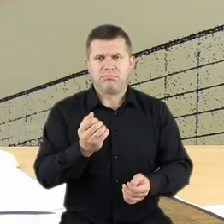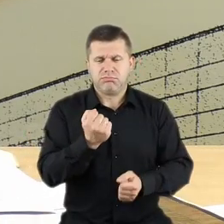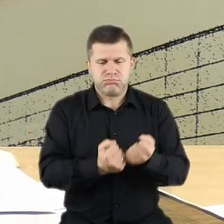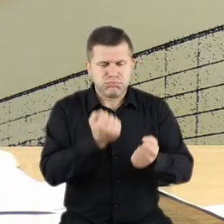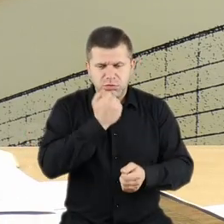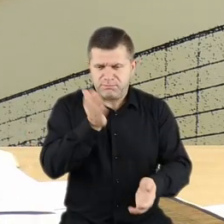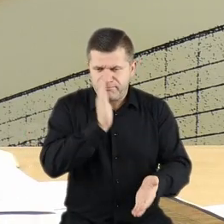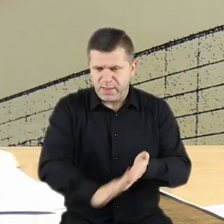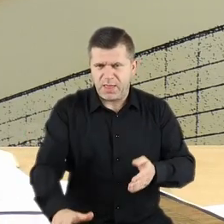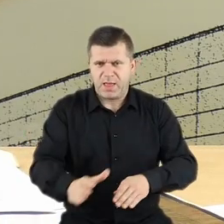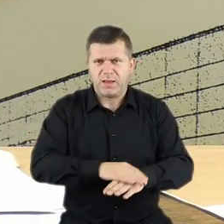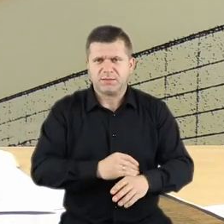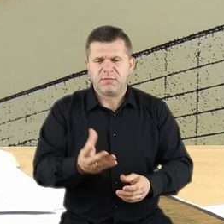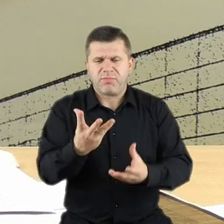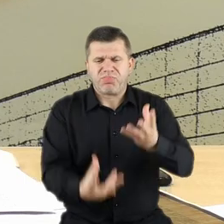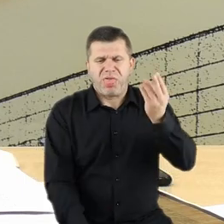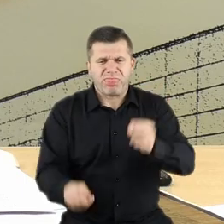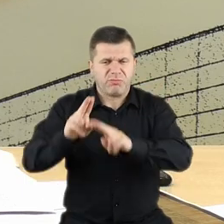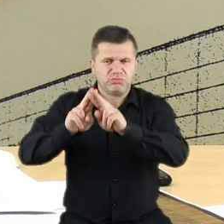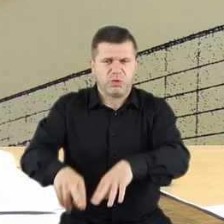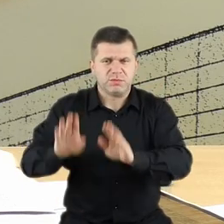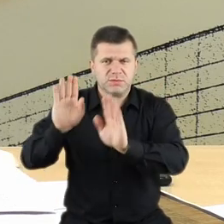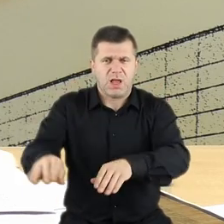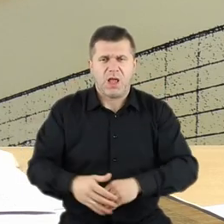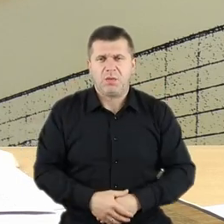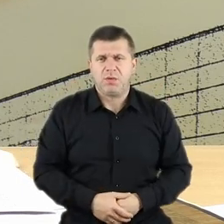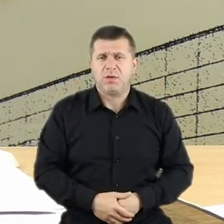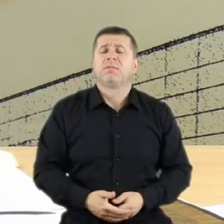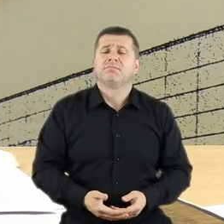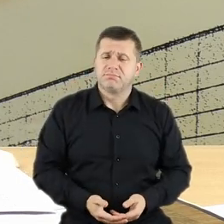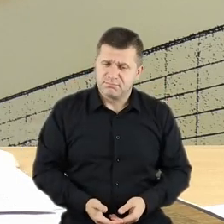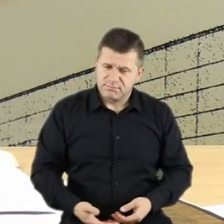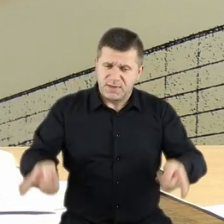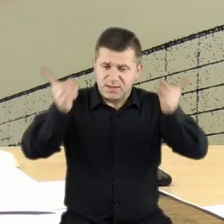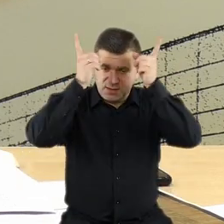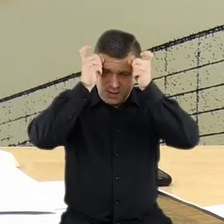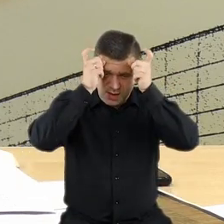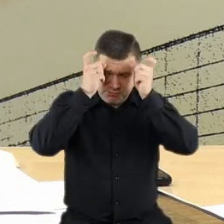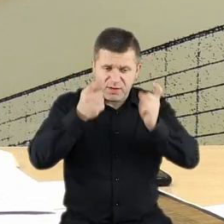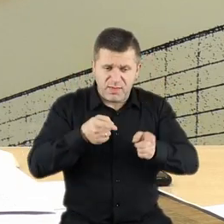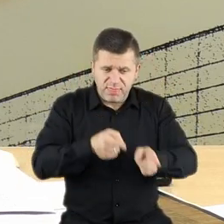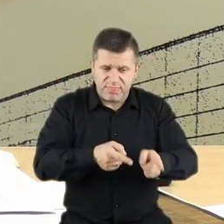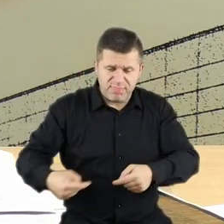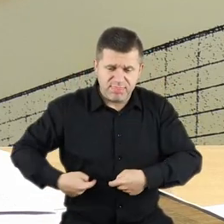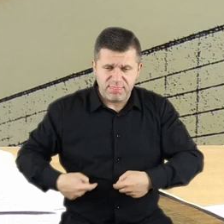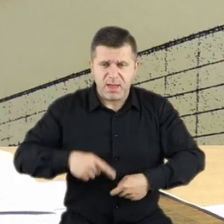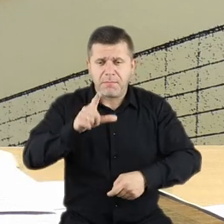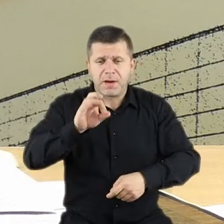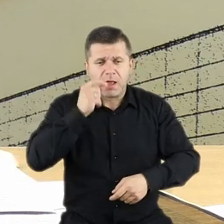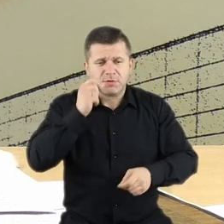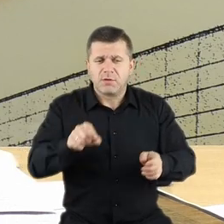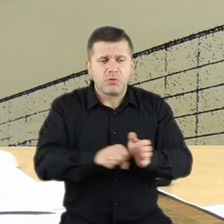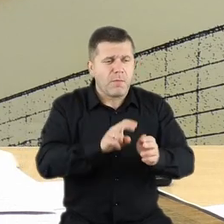bez trepów bo te na bagnach zostały tak to diabeł wyprowadził mojego pradziadka nie w